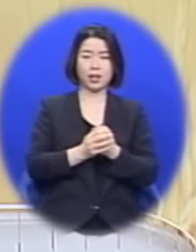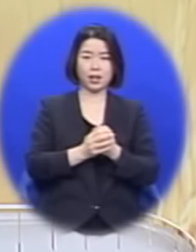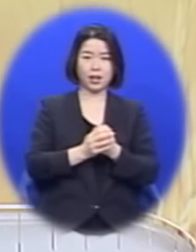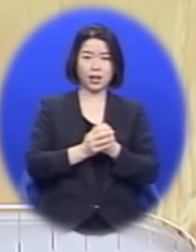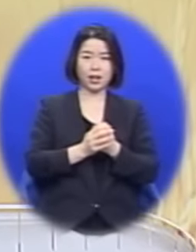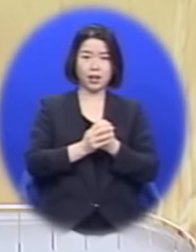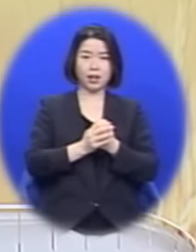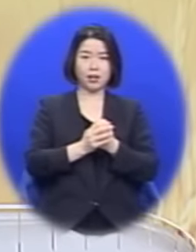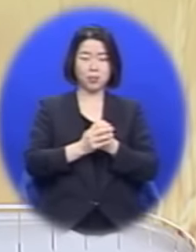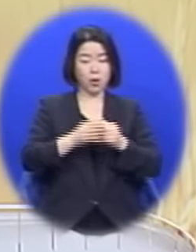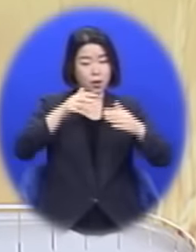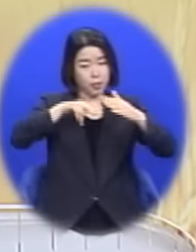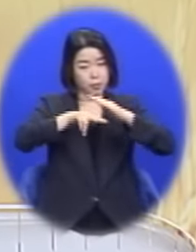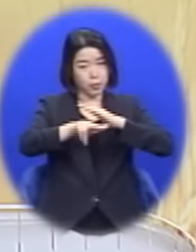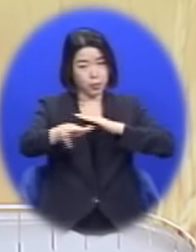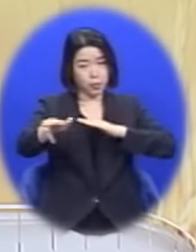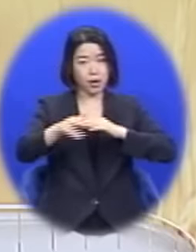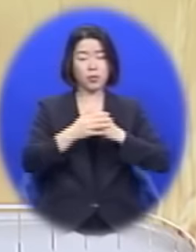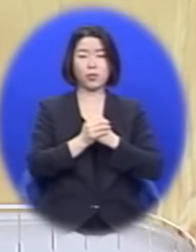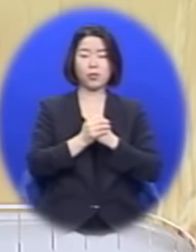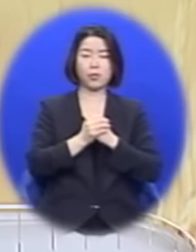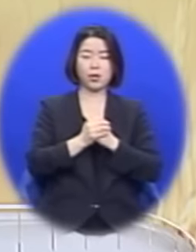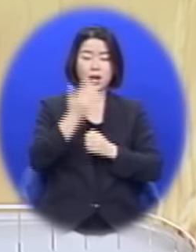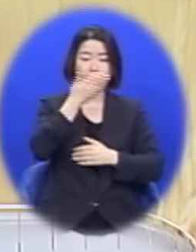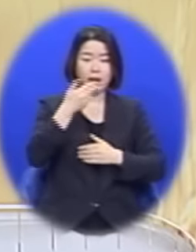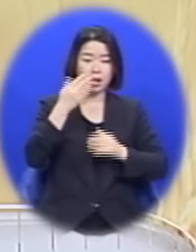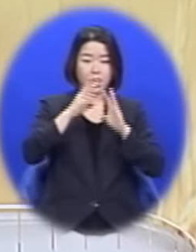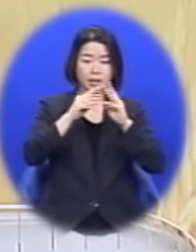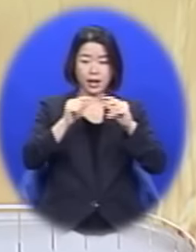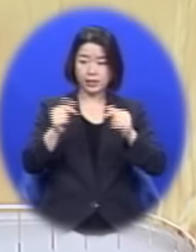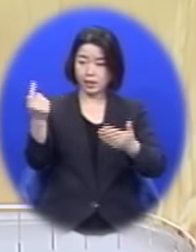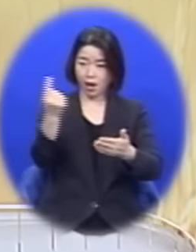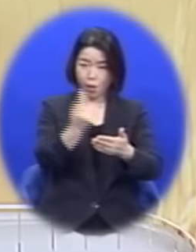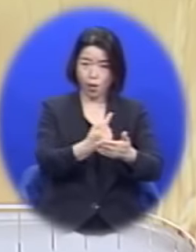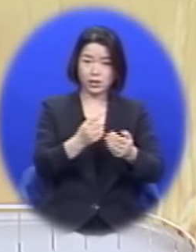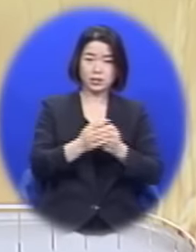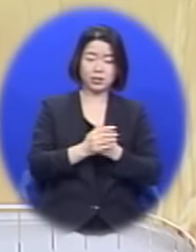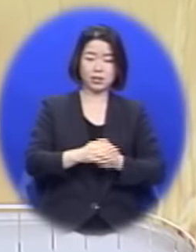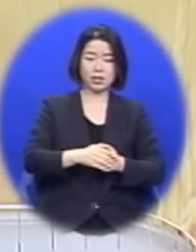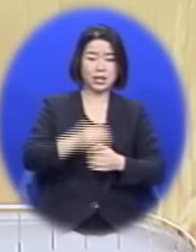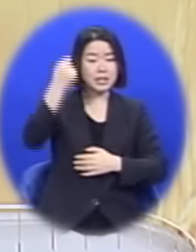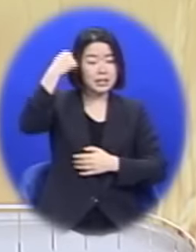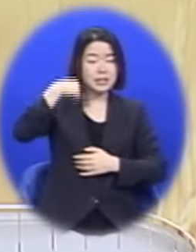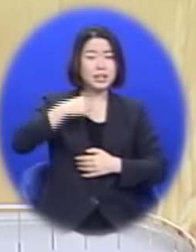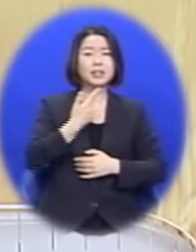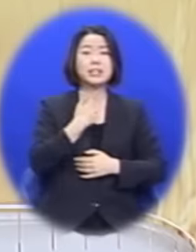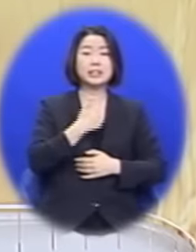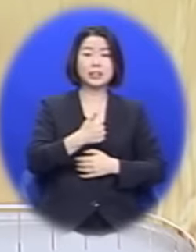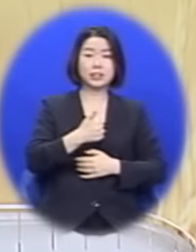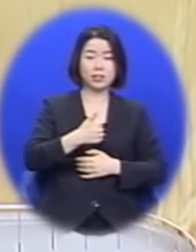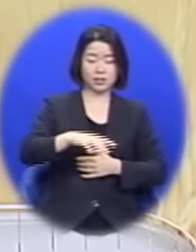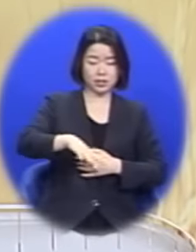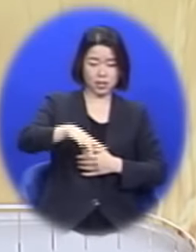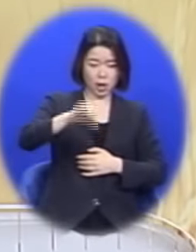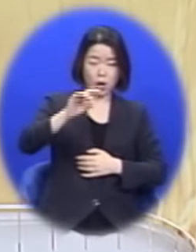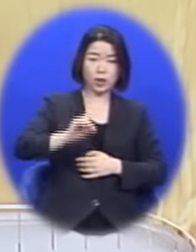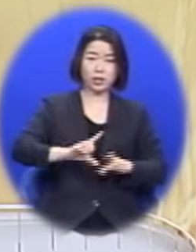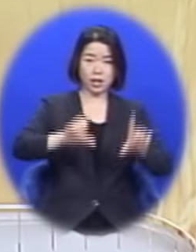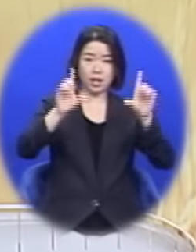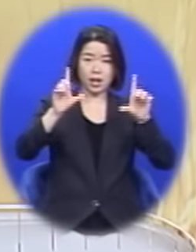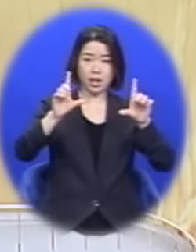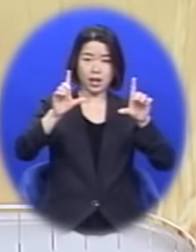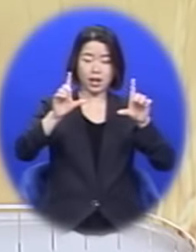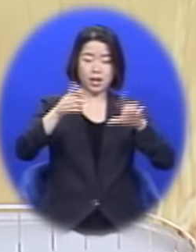출애굽하고 가나안에 들어가서 그들이 느꼈던 첫 해의 삶은요, 감격이에요. 모든